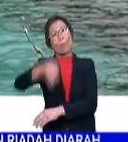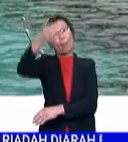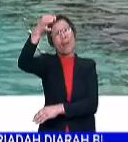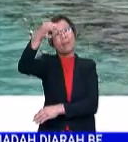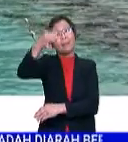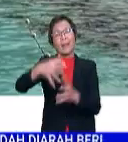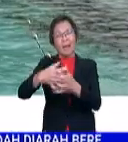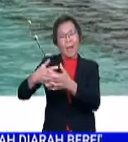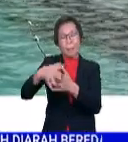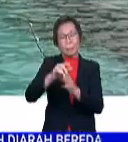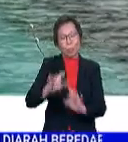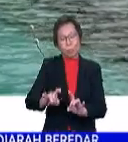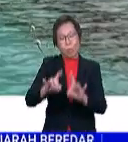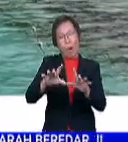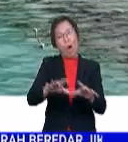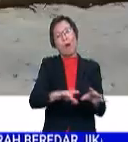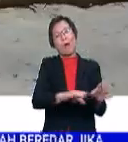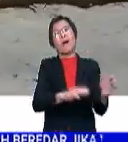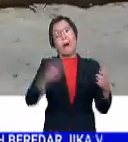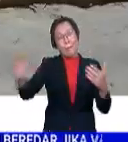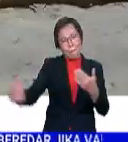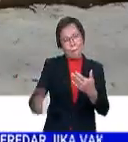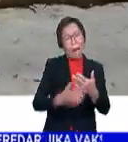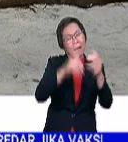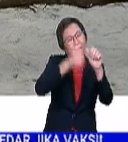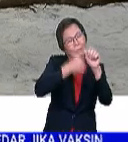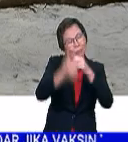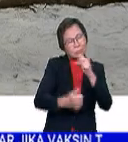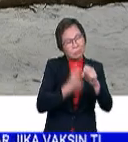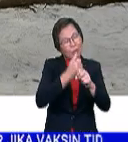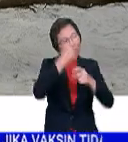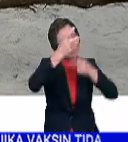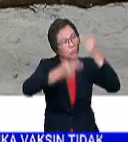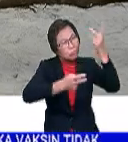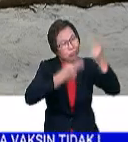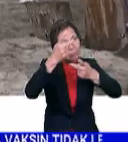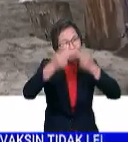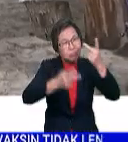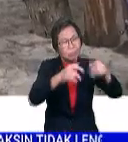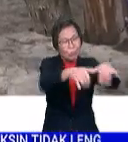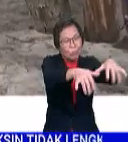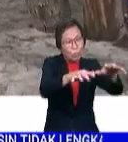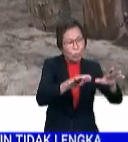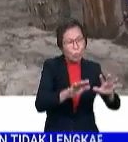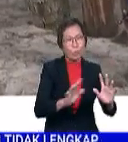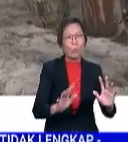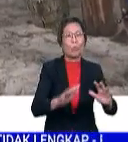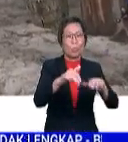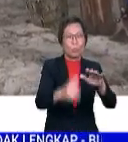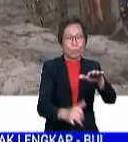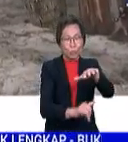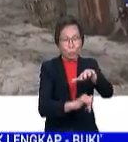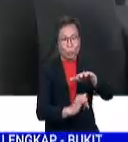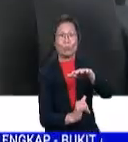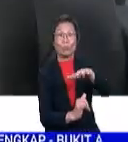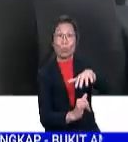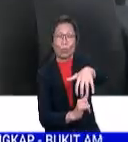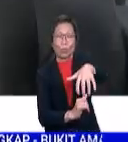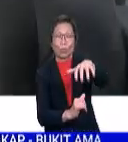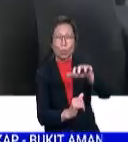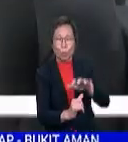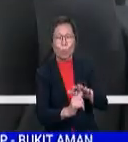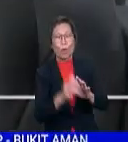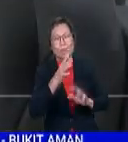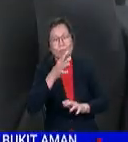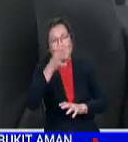Syarikat dan Australia akan kembali setiap tahun menziarahi kubur nenek moyang mereka.